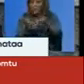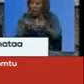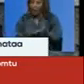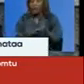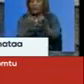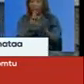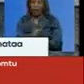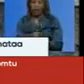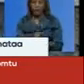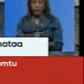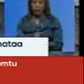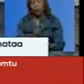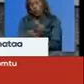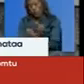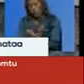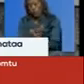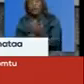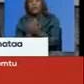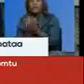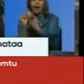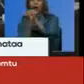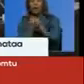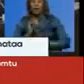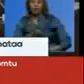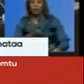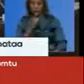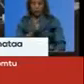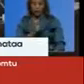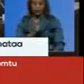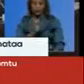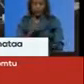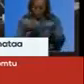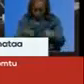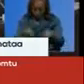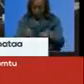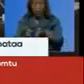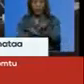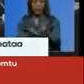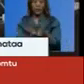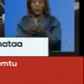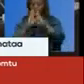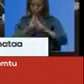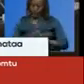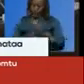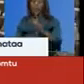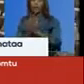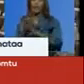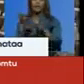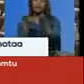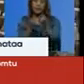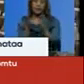ይቀጥላል ውድ የልማት አጋሮቻችን እስከዛሬ ባደረግነው የሰላምና የልማት